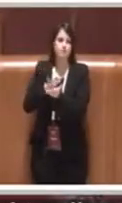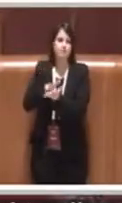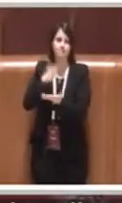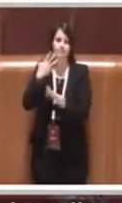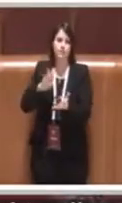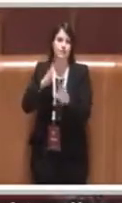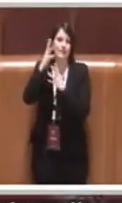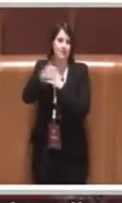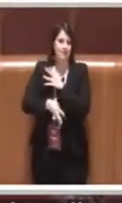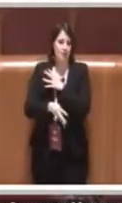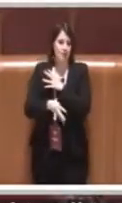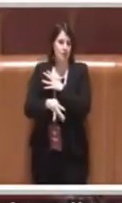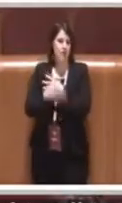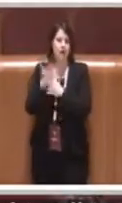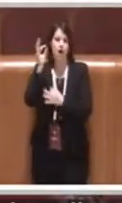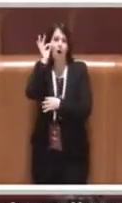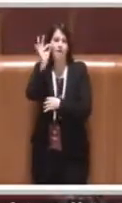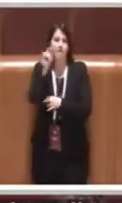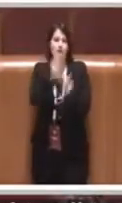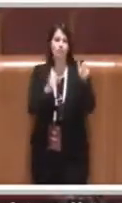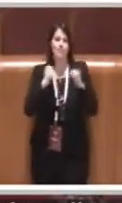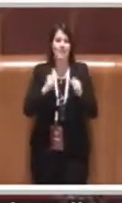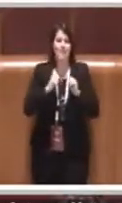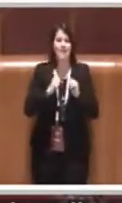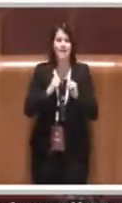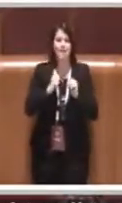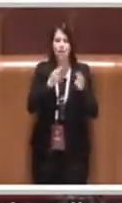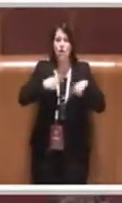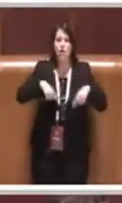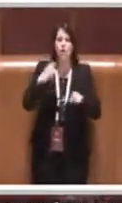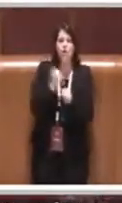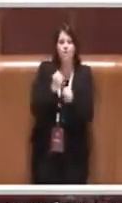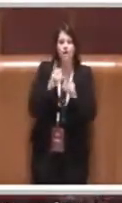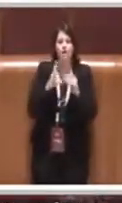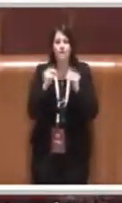a dare la possibilità ai cittadini di conoscere meglio quello che viene fatto nell'amministrazione. Grazie.